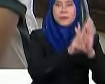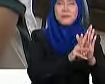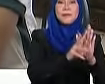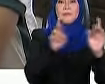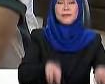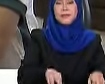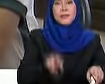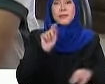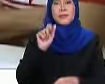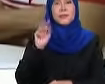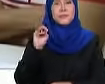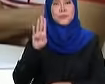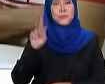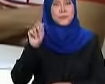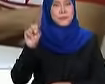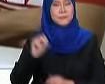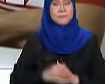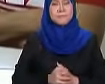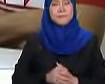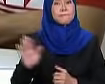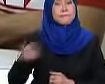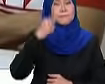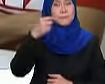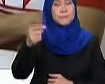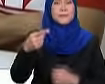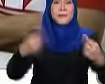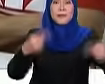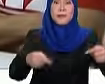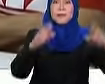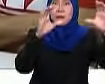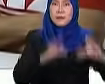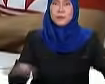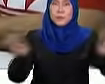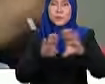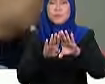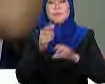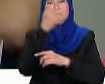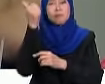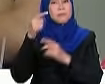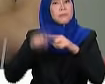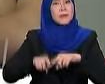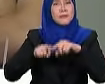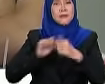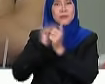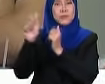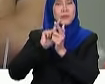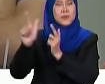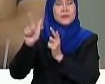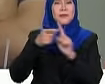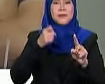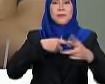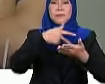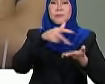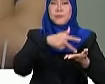Tambunan beliau bagaimanapun bekato pertandingan secara tertutup itu the takluk kepada kelulusan Persatuan bola sepak